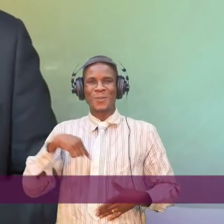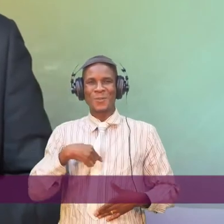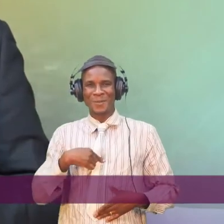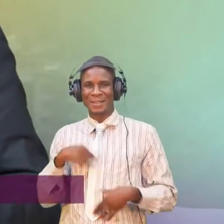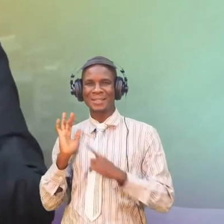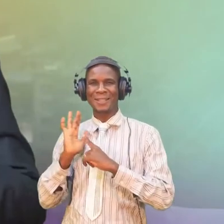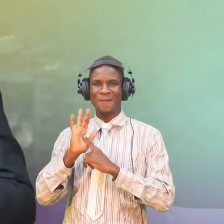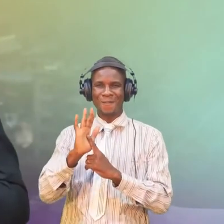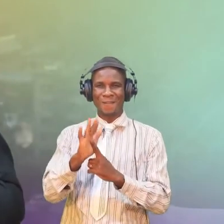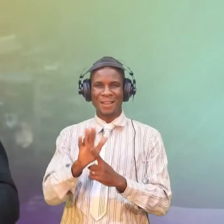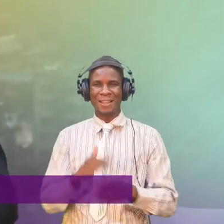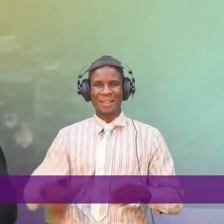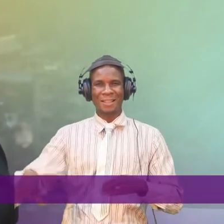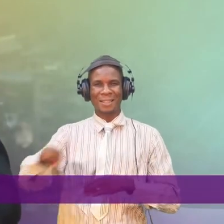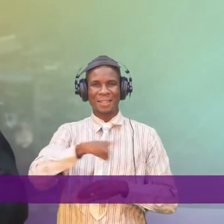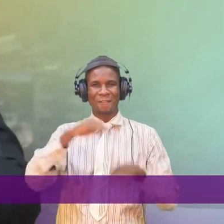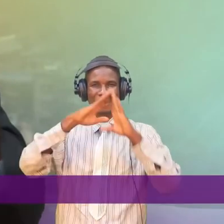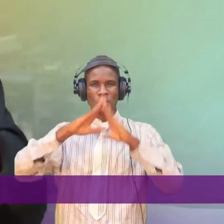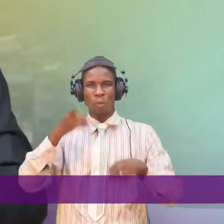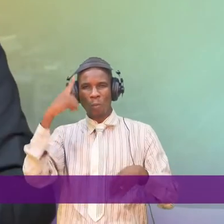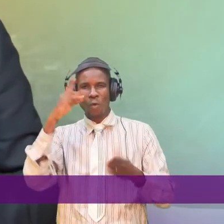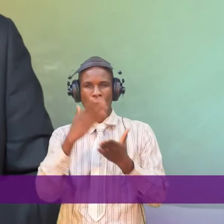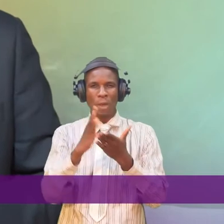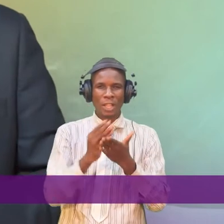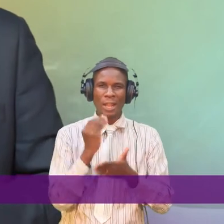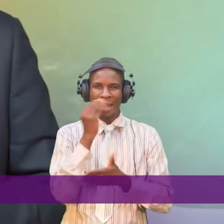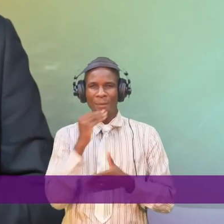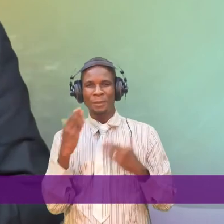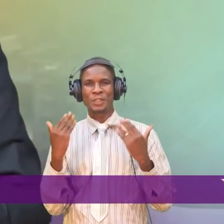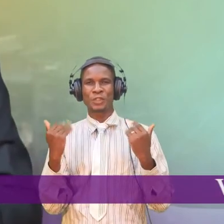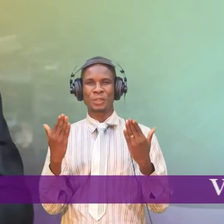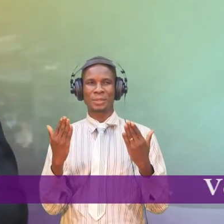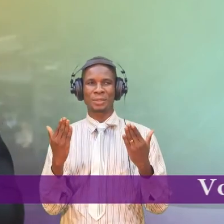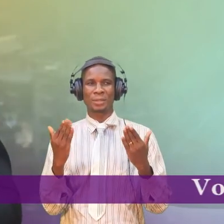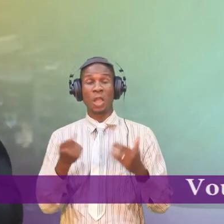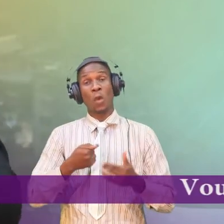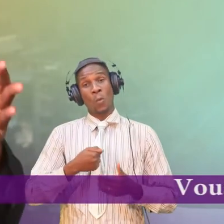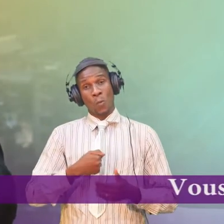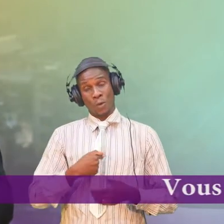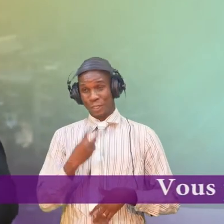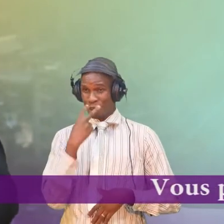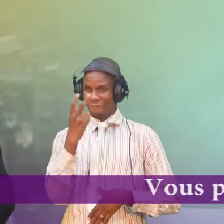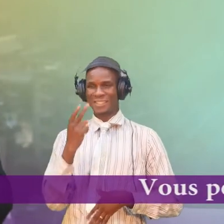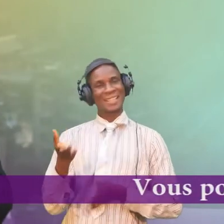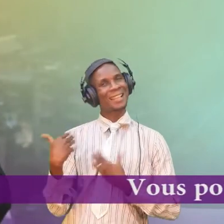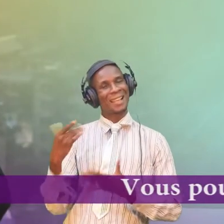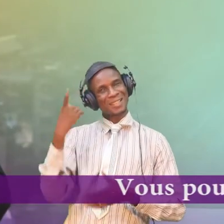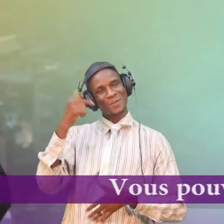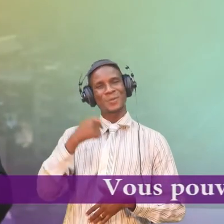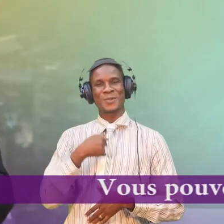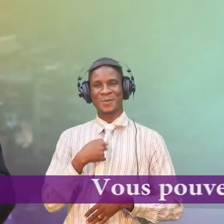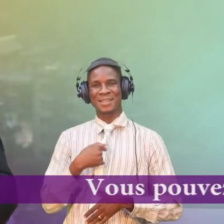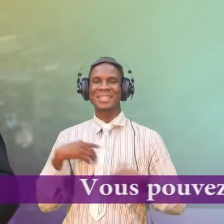na wasalimu tena leo, ninayo furaha kubwa kuwa pamoja nanyi ili tuweze kutafakari neno la